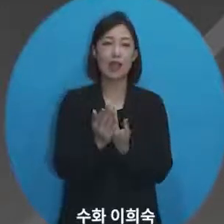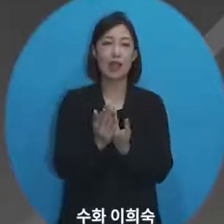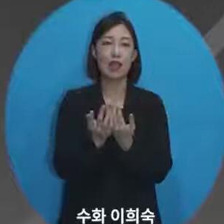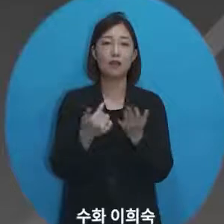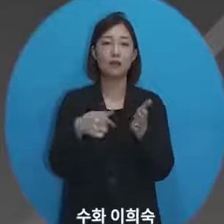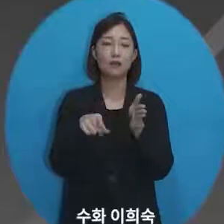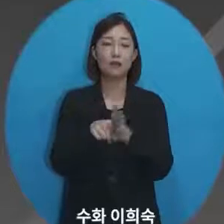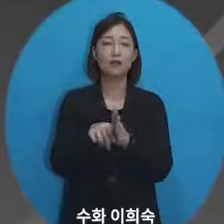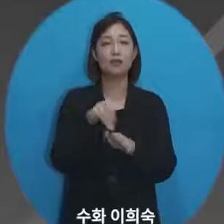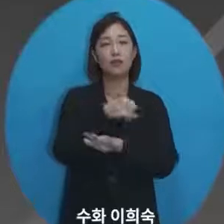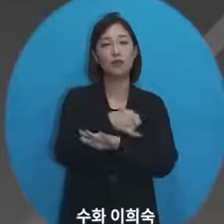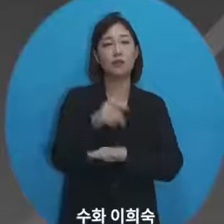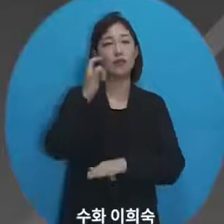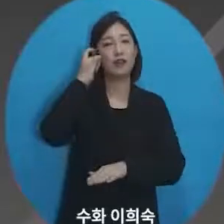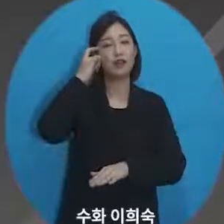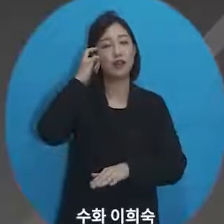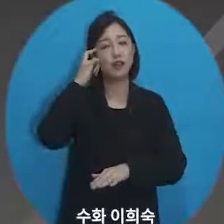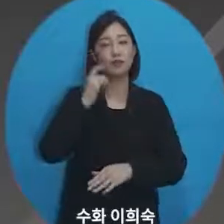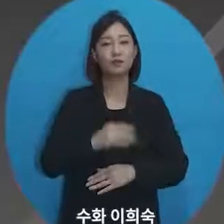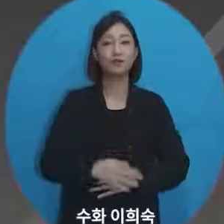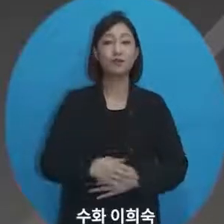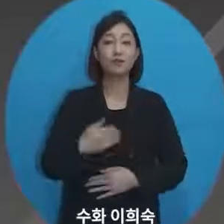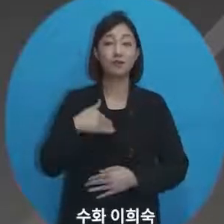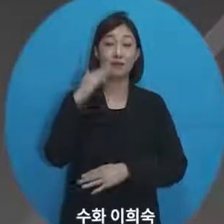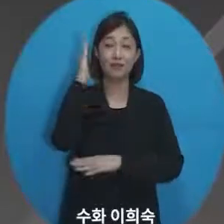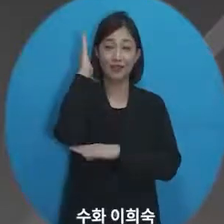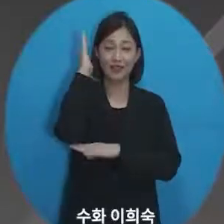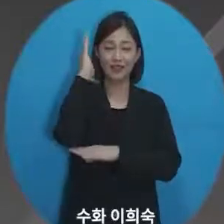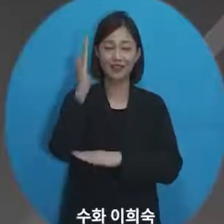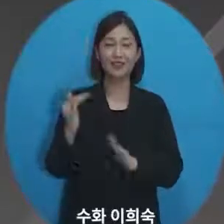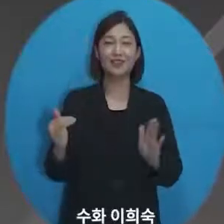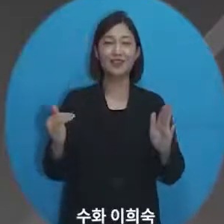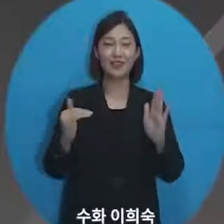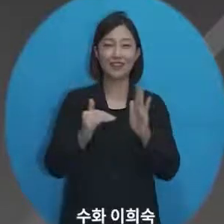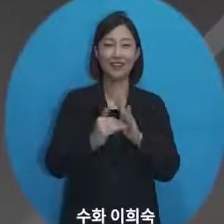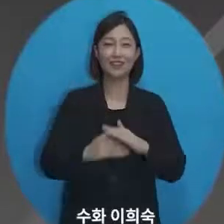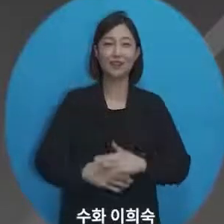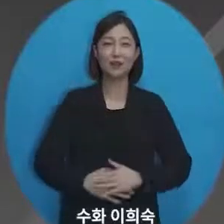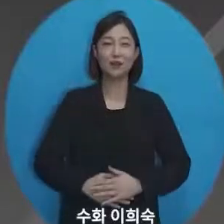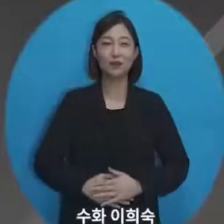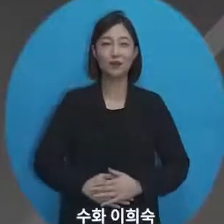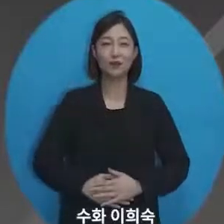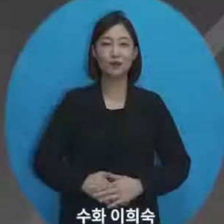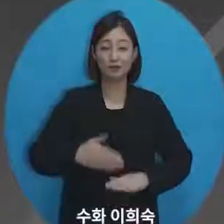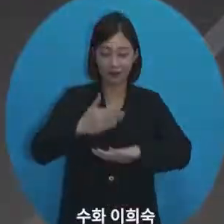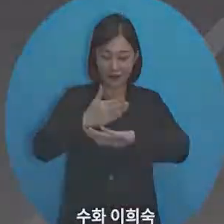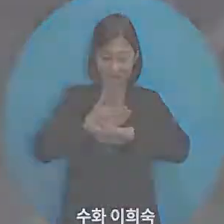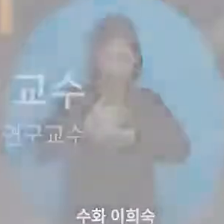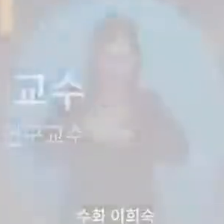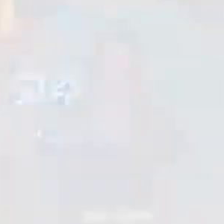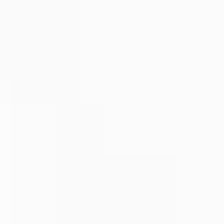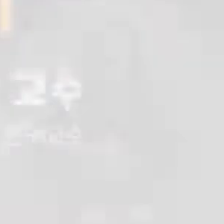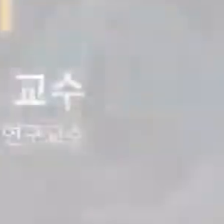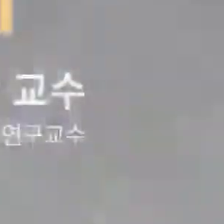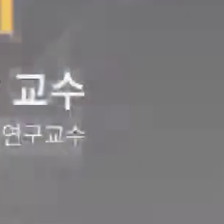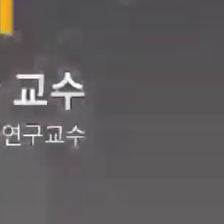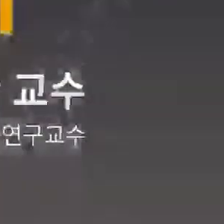이치라는 얘기를 말씀을 드리면서 제 말씀을 마치도록 하겠습니다. 고맙습니다.